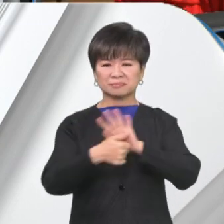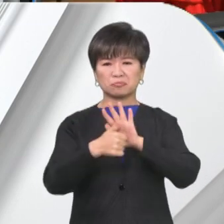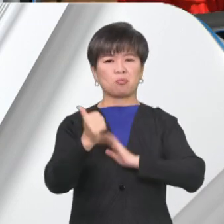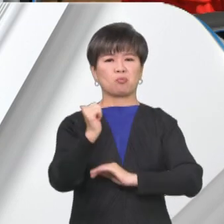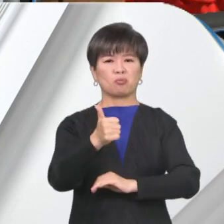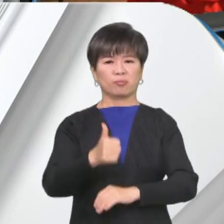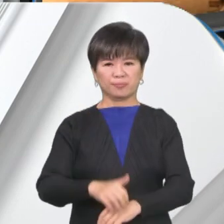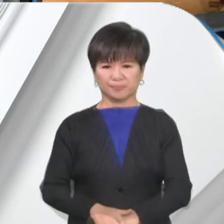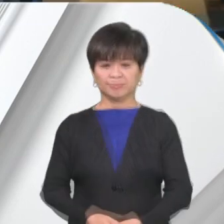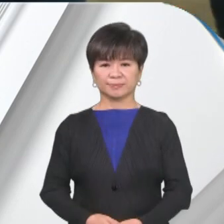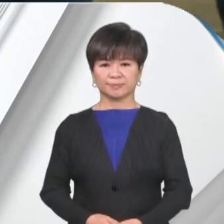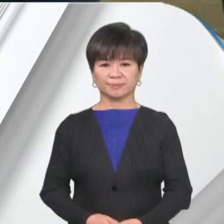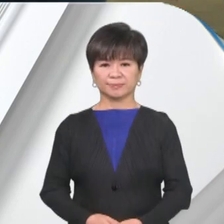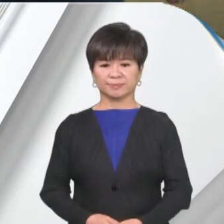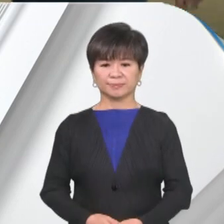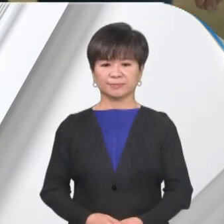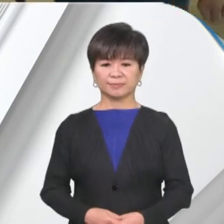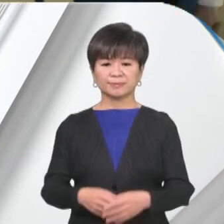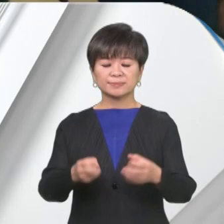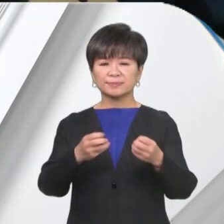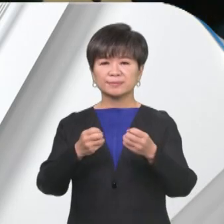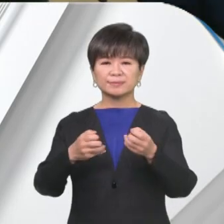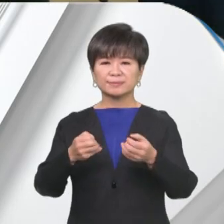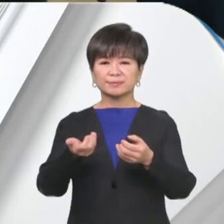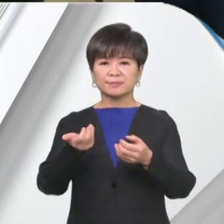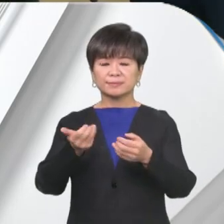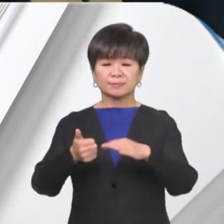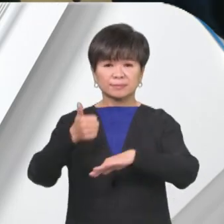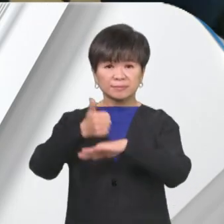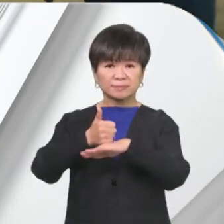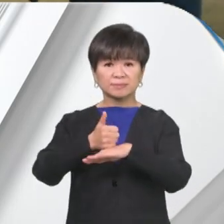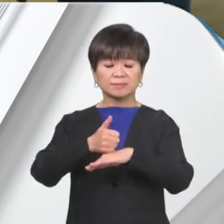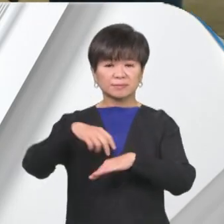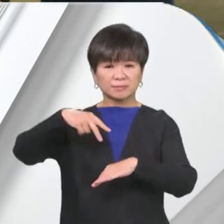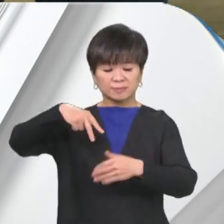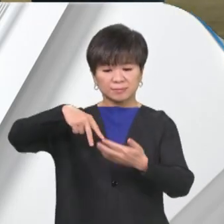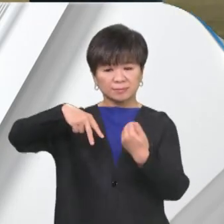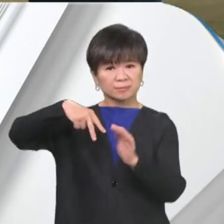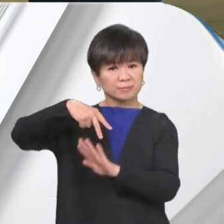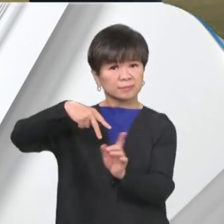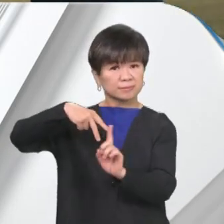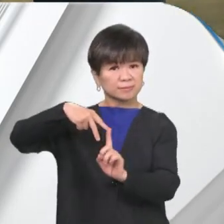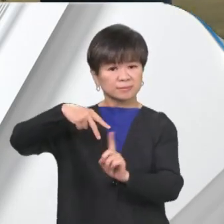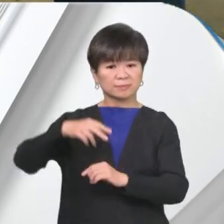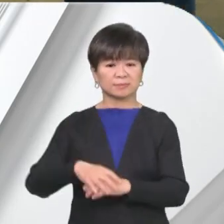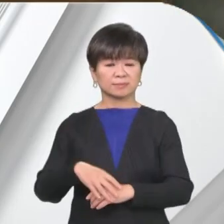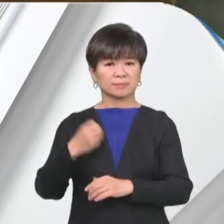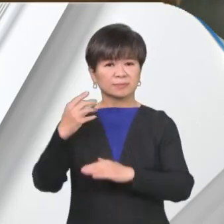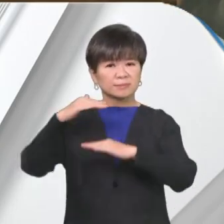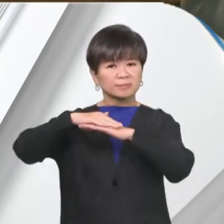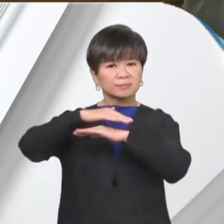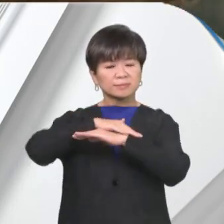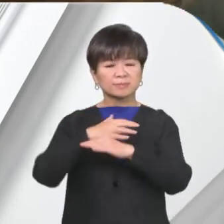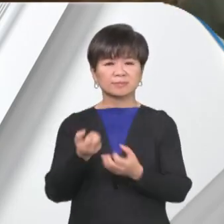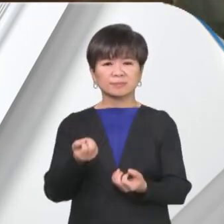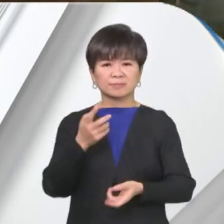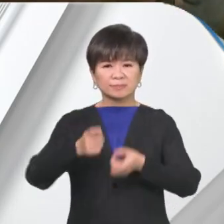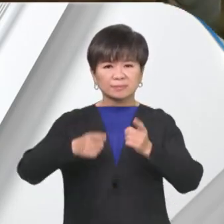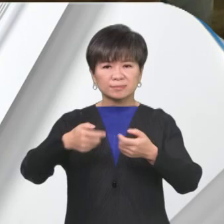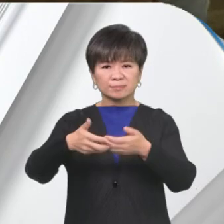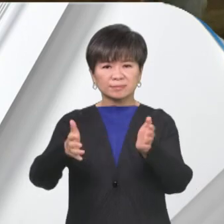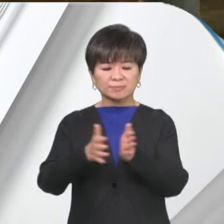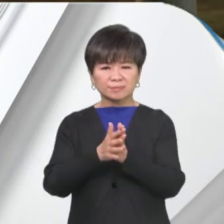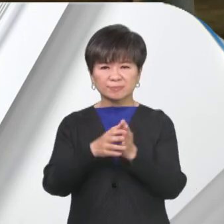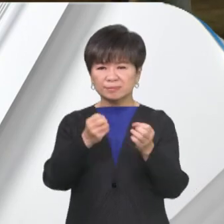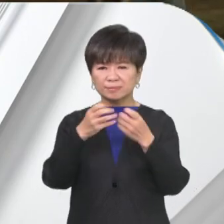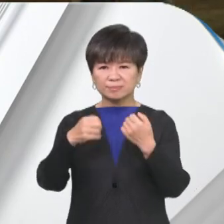的表现。 刚刚那个上去的时候，到底是要左脚还是右脚？ 新加坡法国吹演讨论恩用的练习新编的舞，托